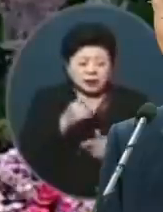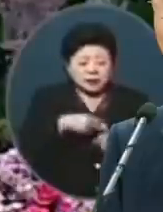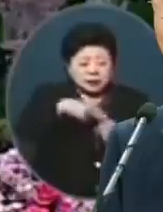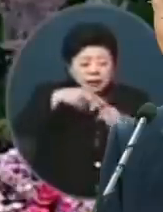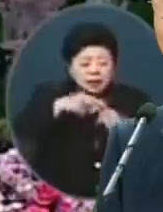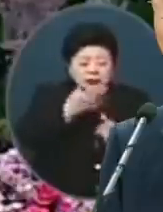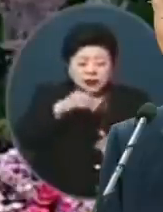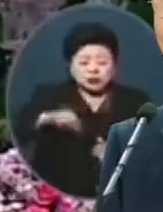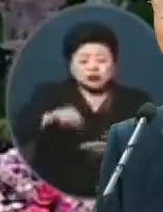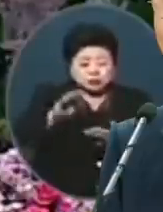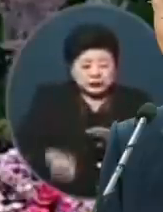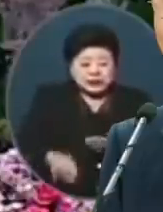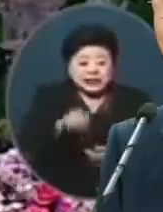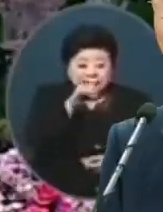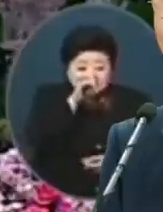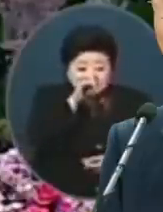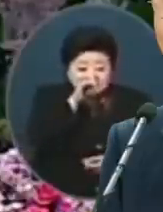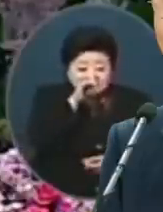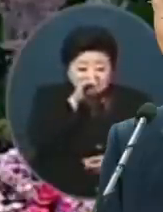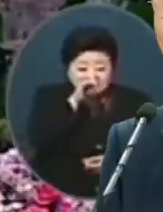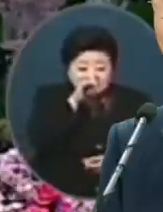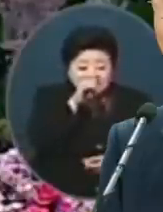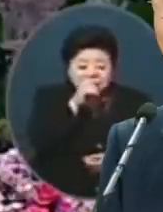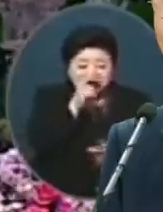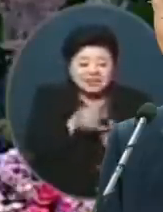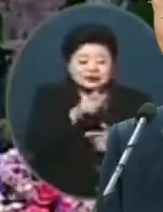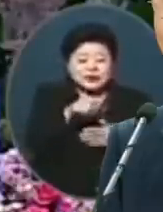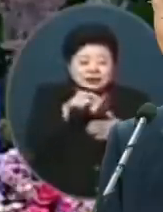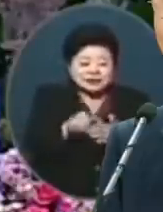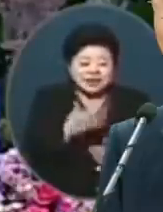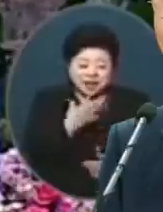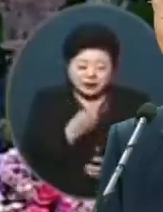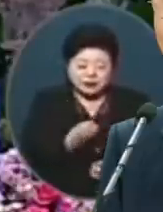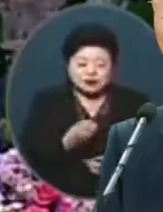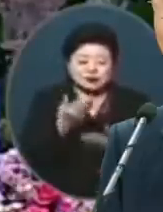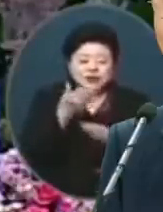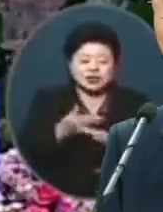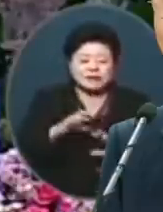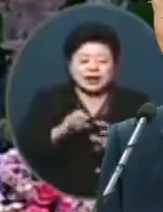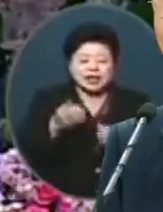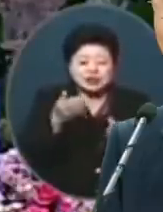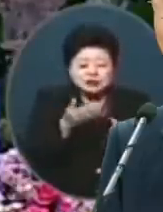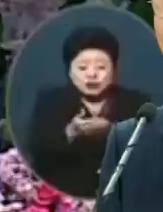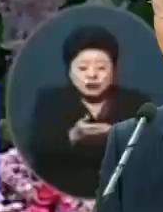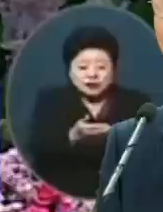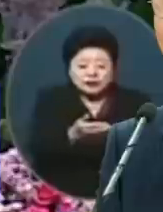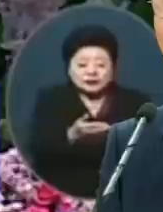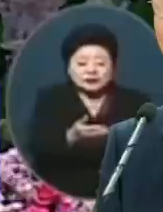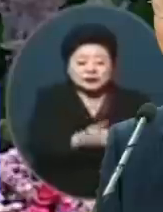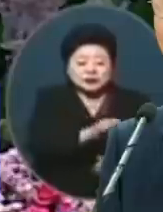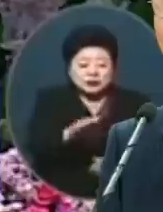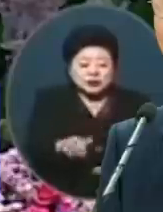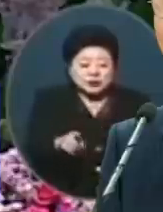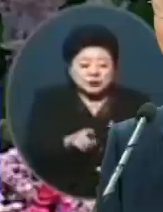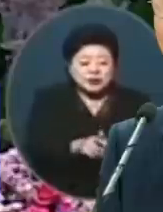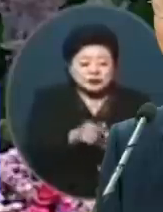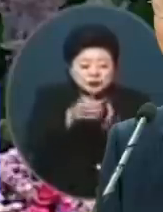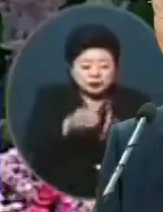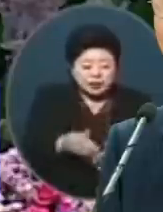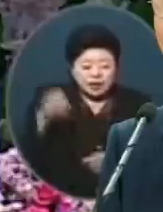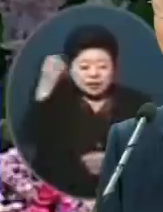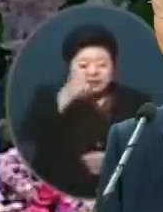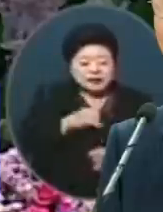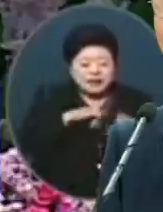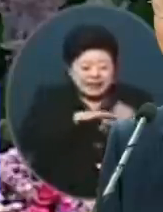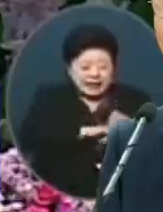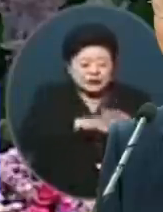자마다 저주 아래 있는 자라 하였습니다. 이는 그리스도 예수 안에서 아브라함의 복이 이방인에게 미치게 하고 또 우리로 하여금 믿음으로 말미암아